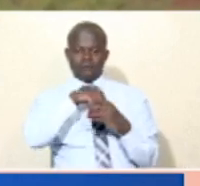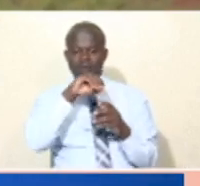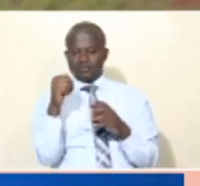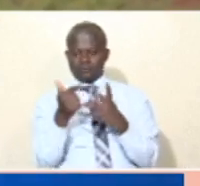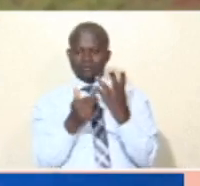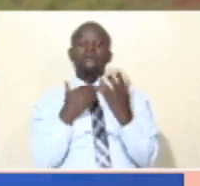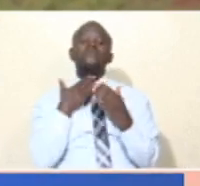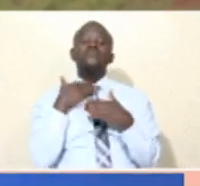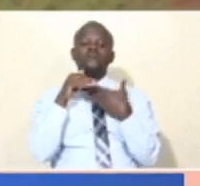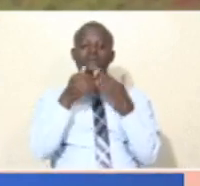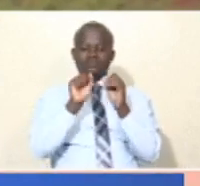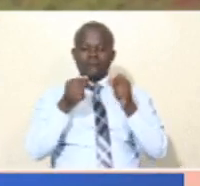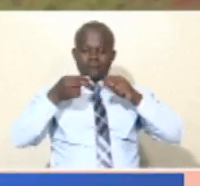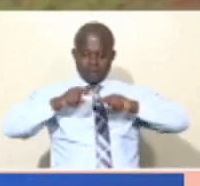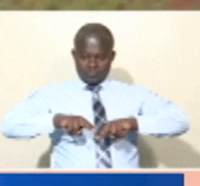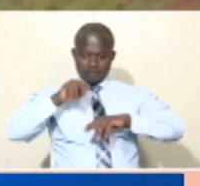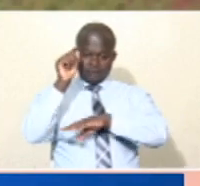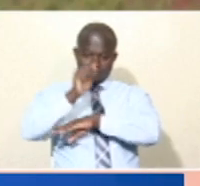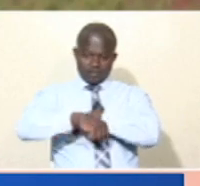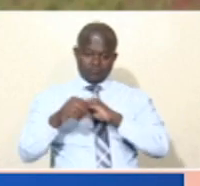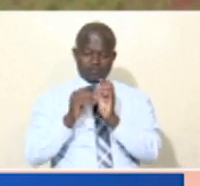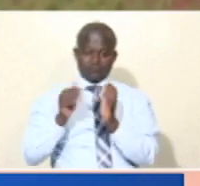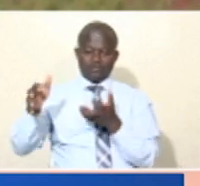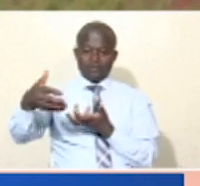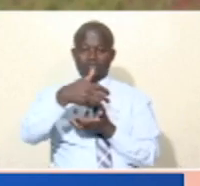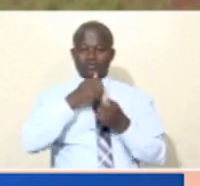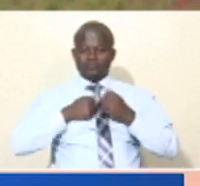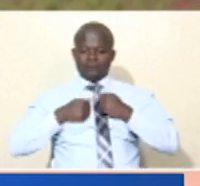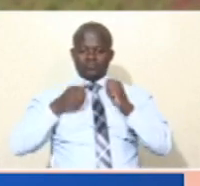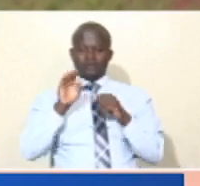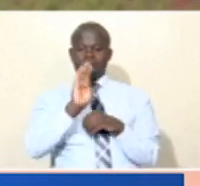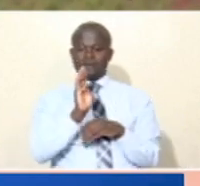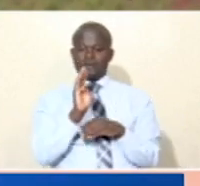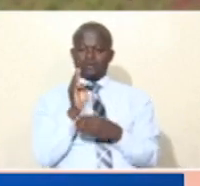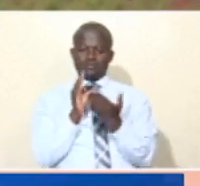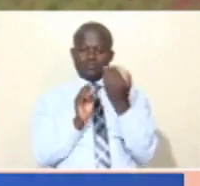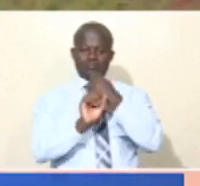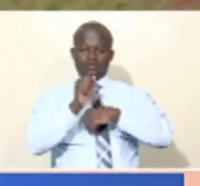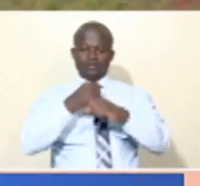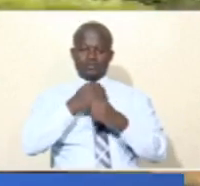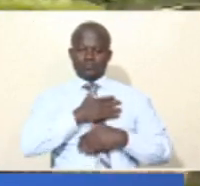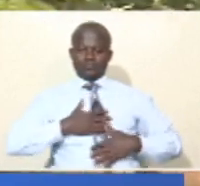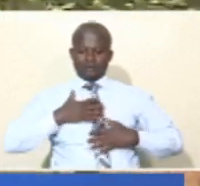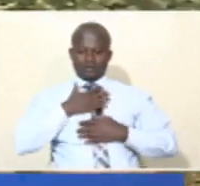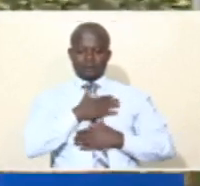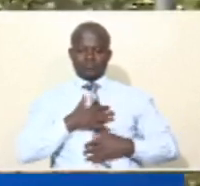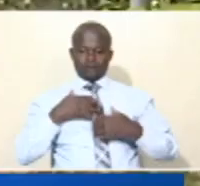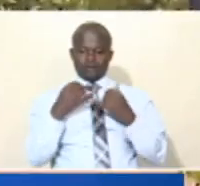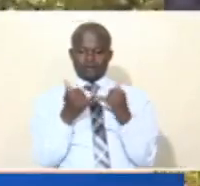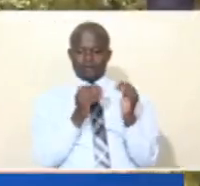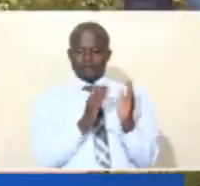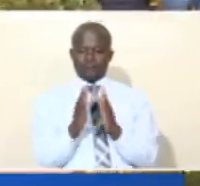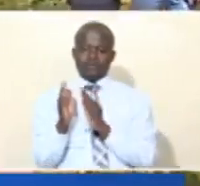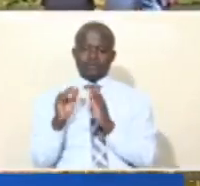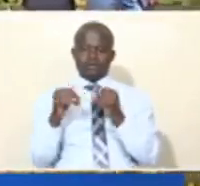rero bifuje ko cyabaho cyarushaho kongera kwegeranya abanyarwanda n'abarundi, ni ibikorwa by'imyidagaduro. Nk'ubu bariho barategura umukino ushobora